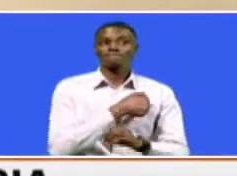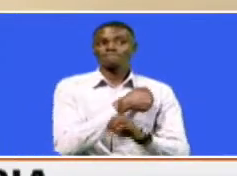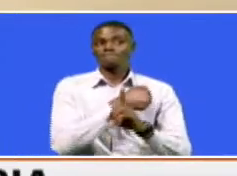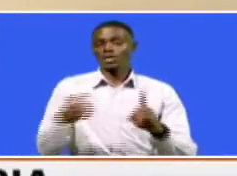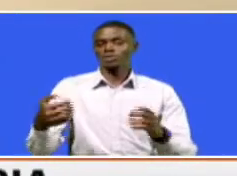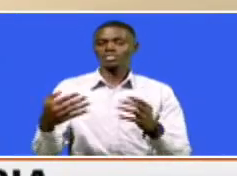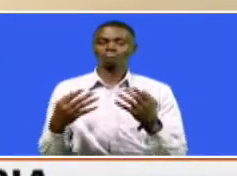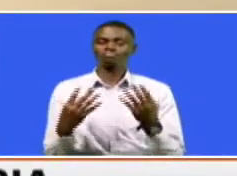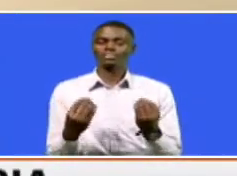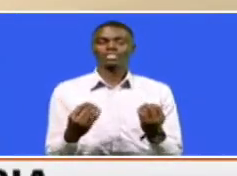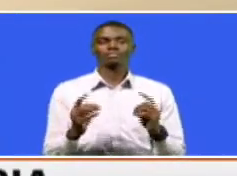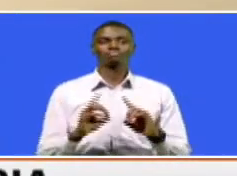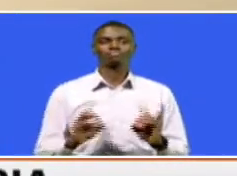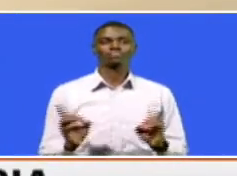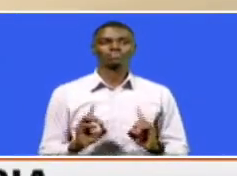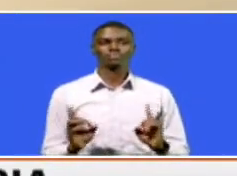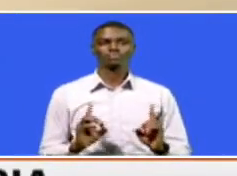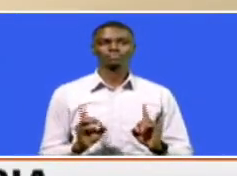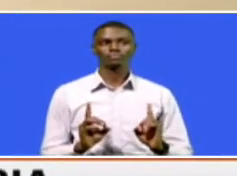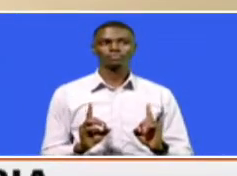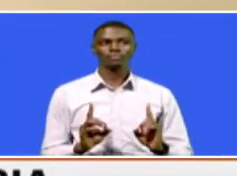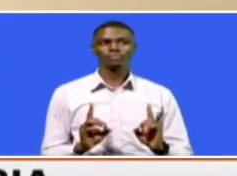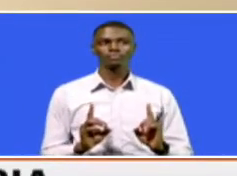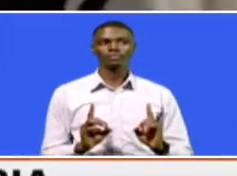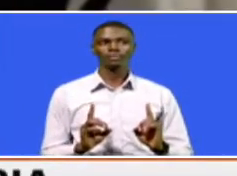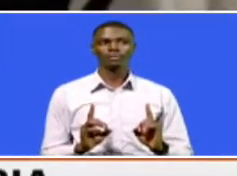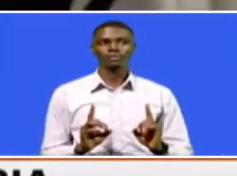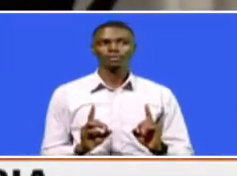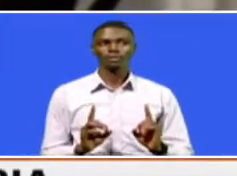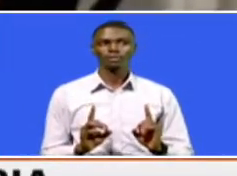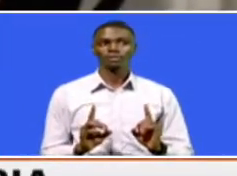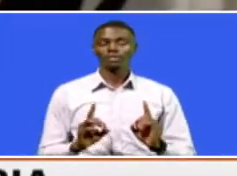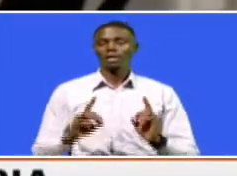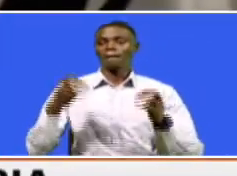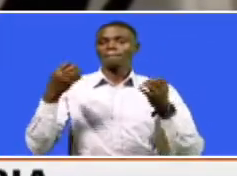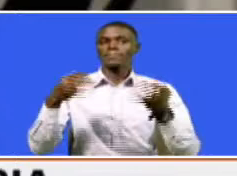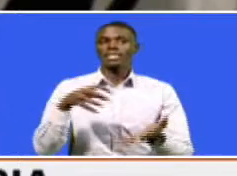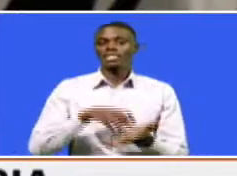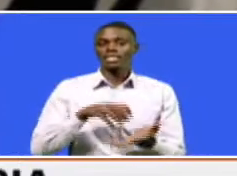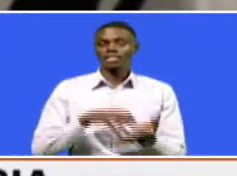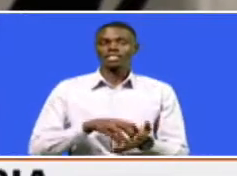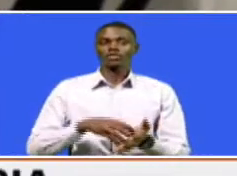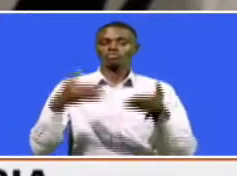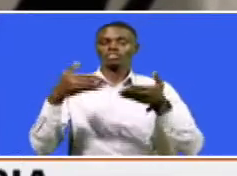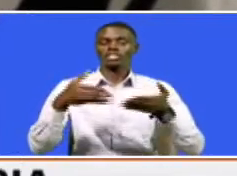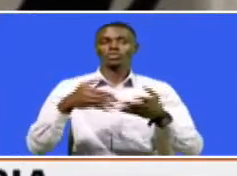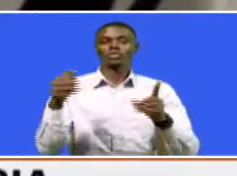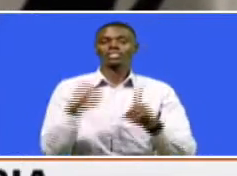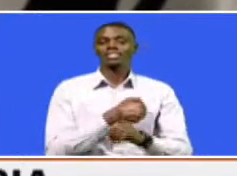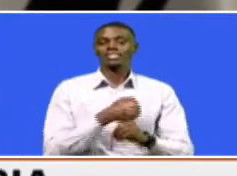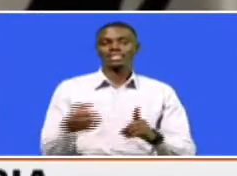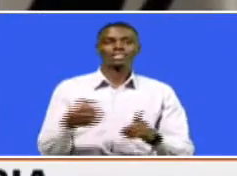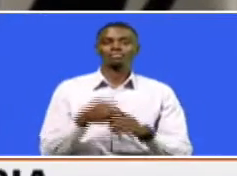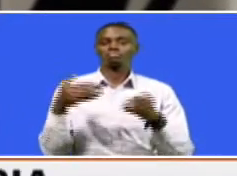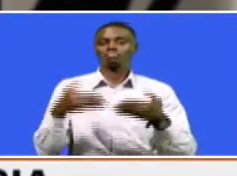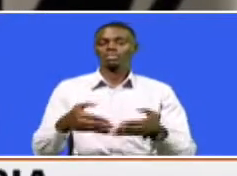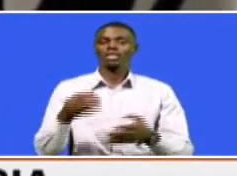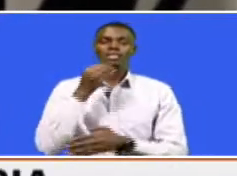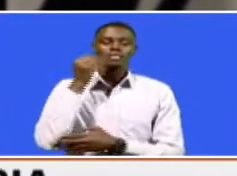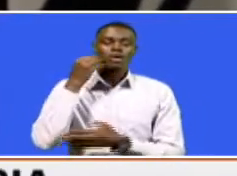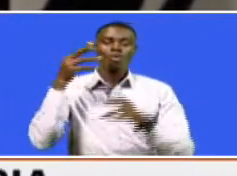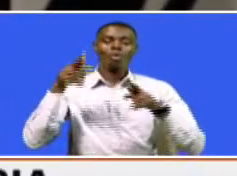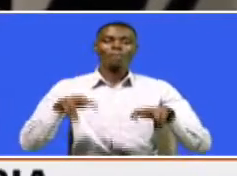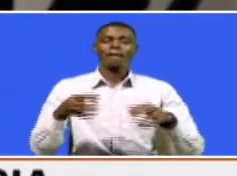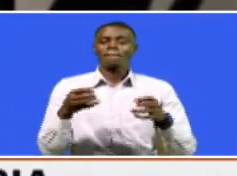an easy journey. Yeah, it's one day at a time. Visa vingi vya dhuluma za kijinsia na kingono hufanyika majumbani,